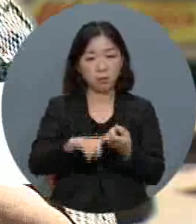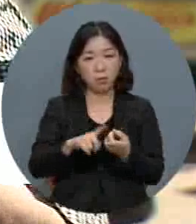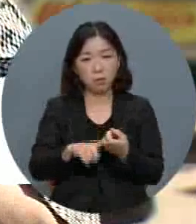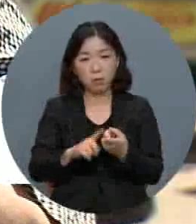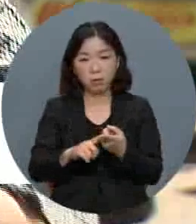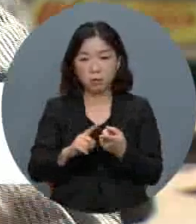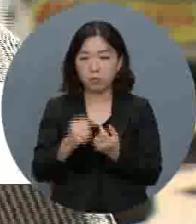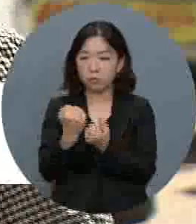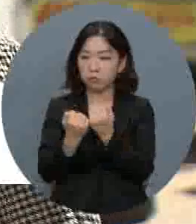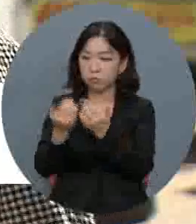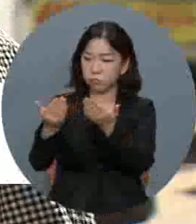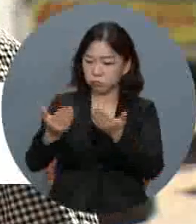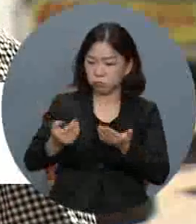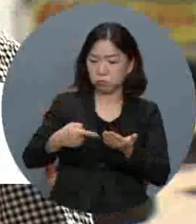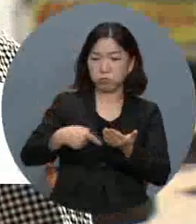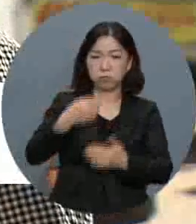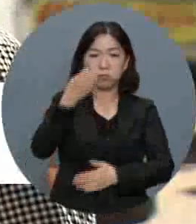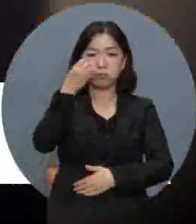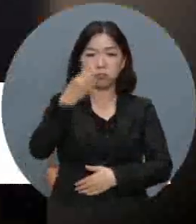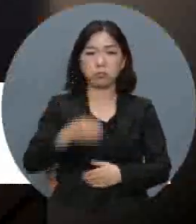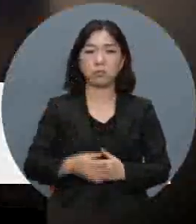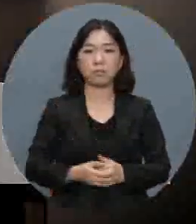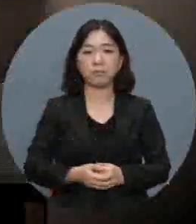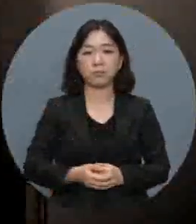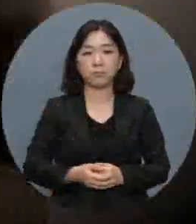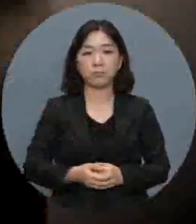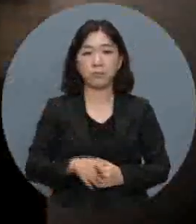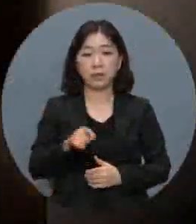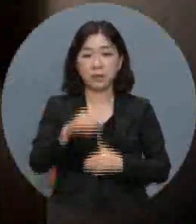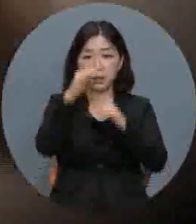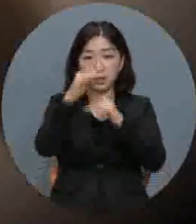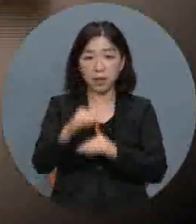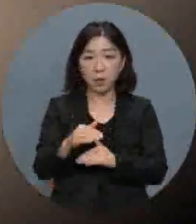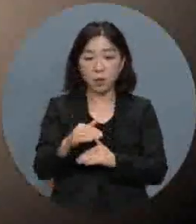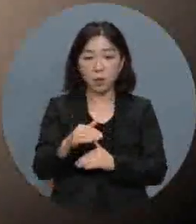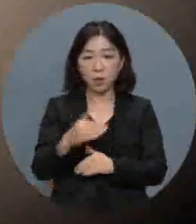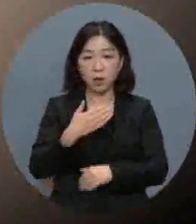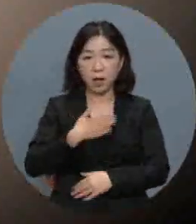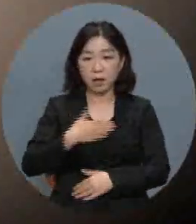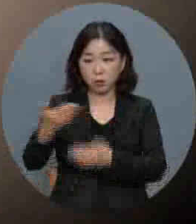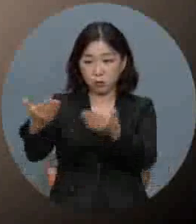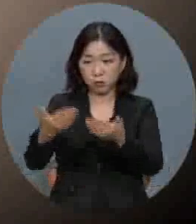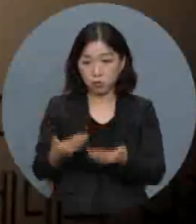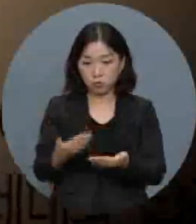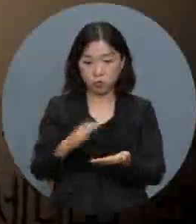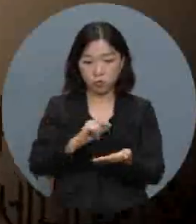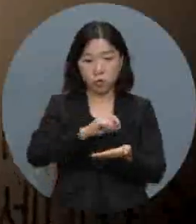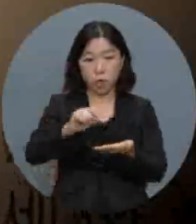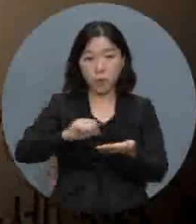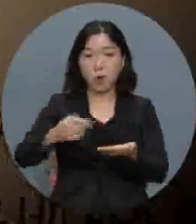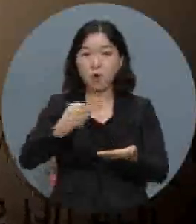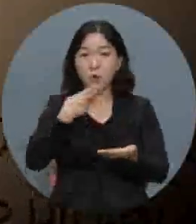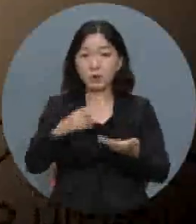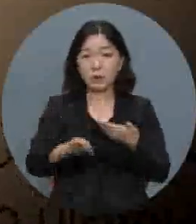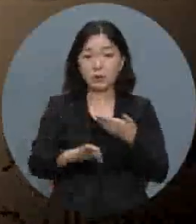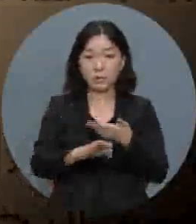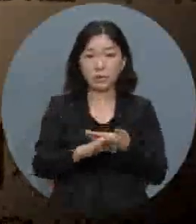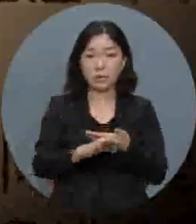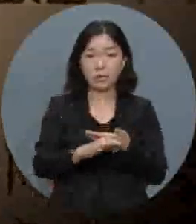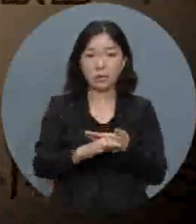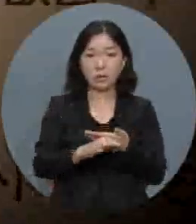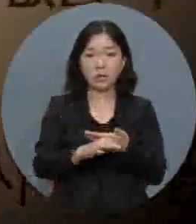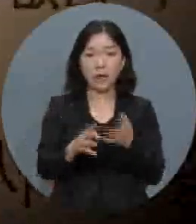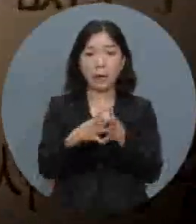분들을 통해서 그렇지 진행을 하셨습니다 이런 안내를 받았다 는 소류 에 서명하지 않으면 분양 계약을